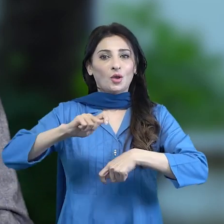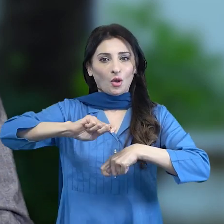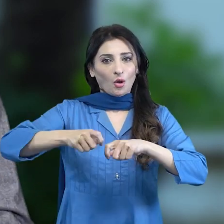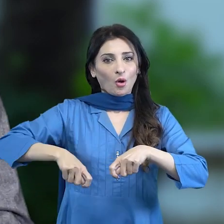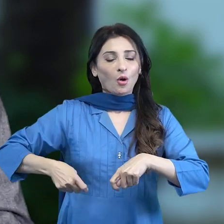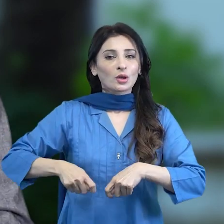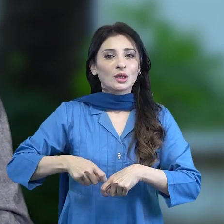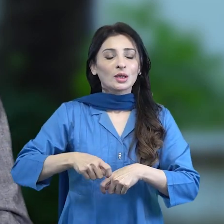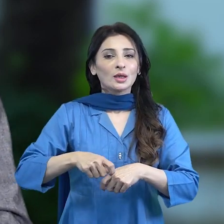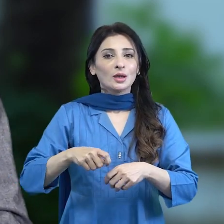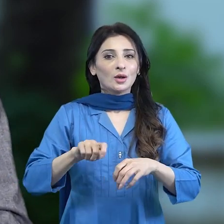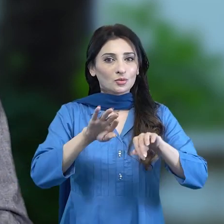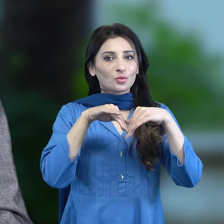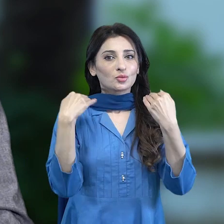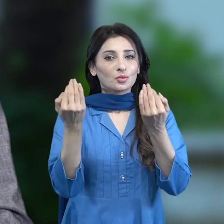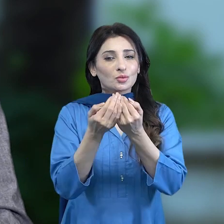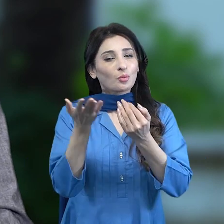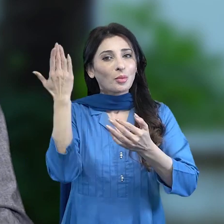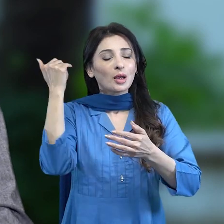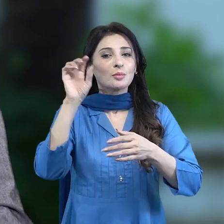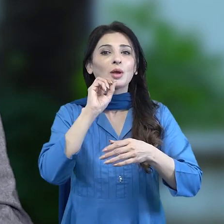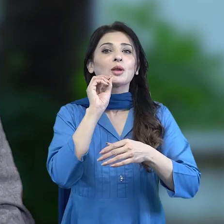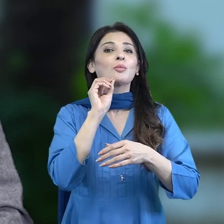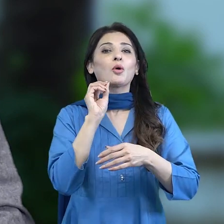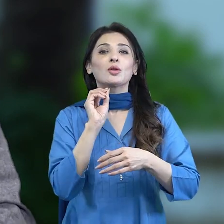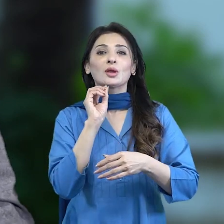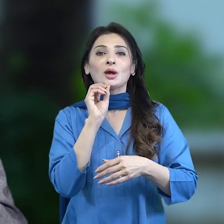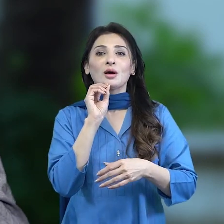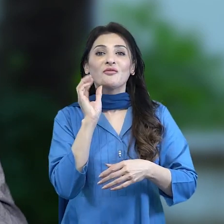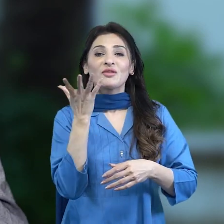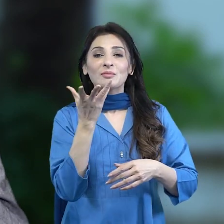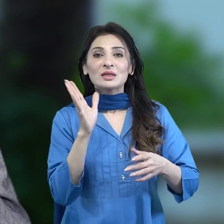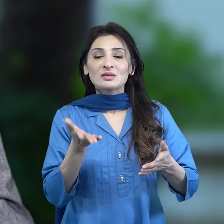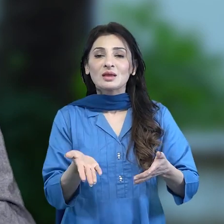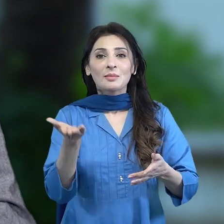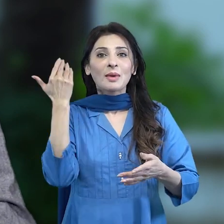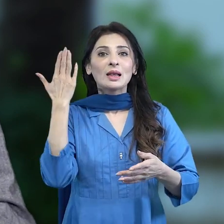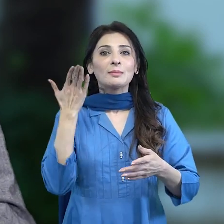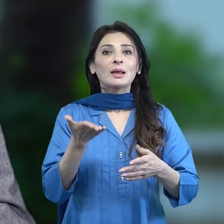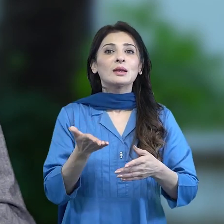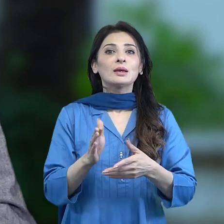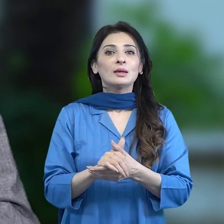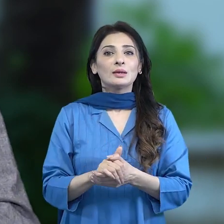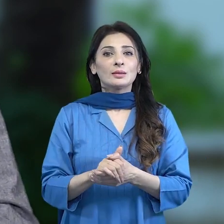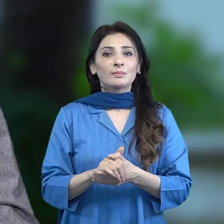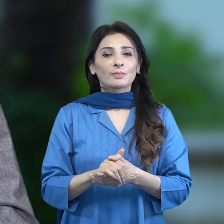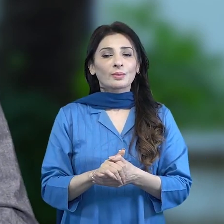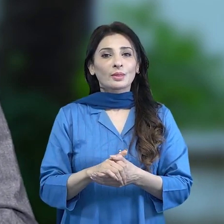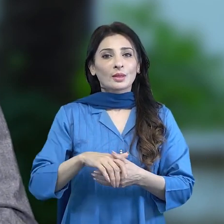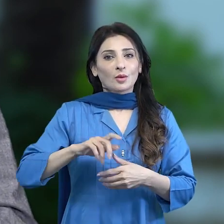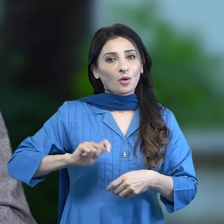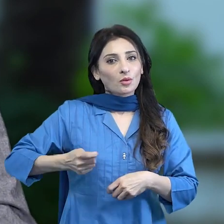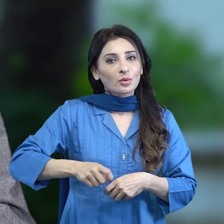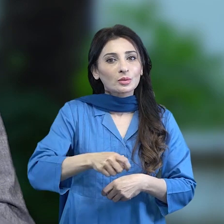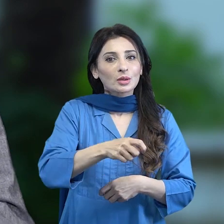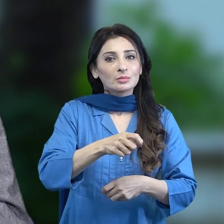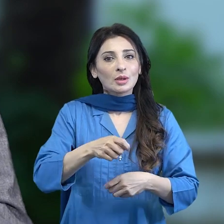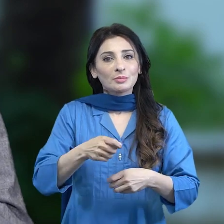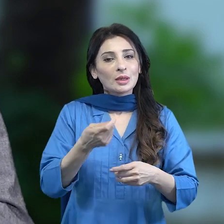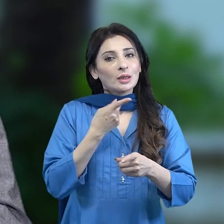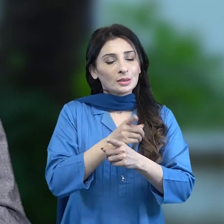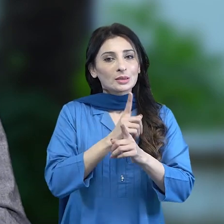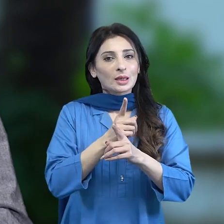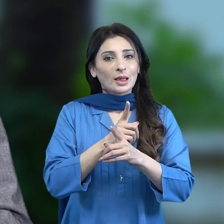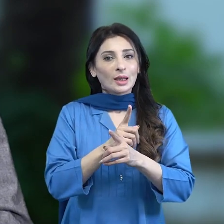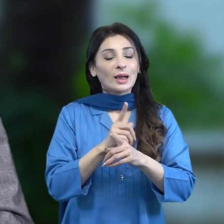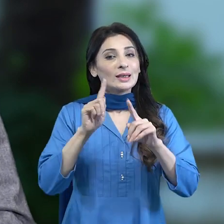ज़्यादा इंटरनेशनली हम लोग फेमस थे, वर्ल्ड कप हमारे पास है, लेकिन अनफॉर्चुनेटली उसमें भी यही प्रॉब्लम्स हैं कि हम लोगों ने स्किल पे